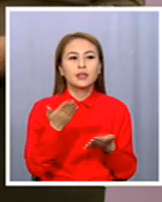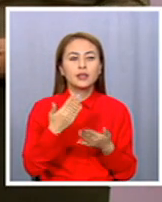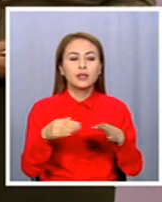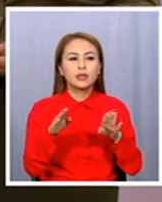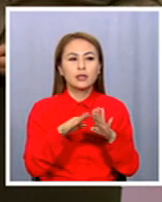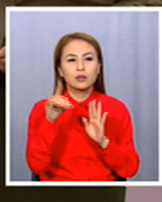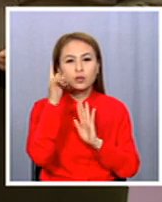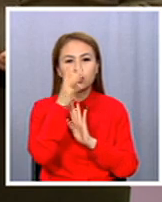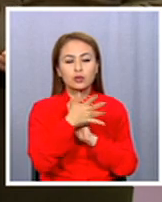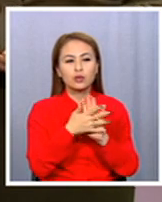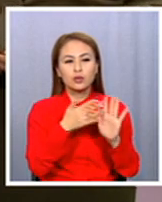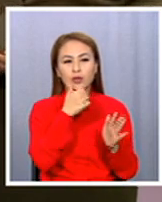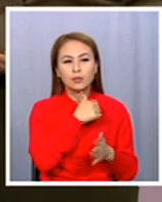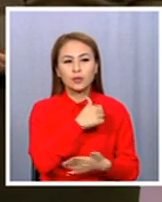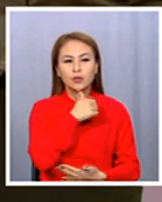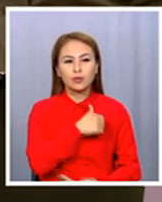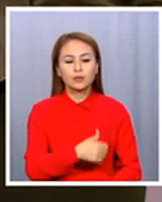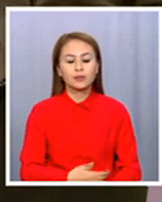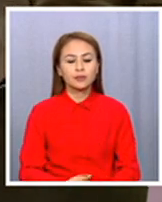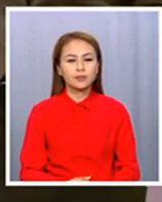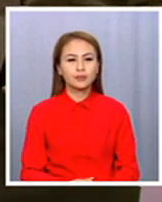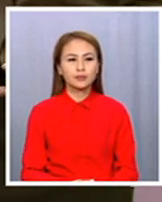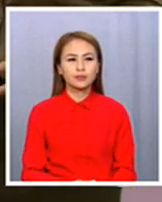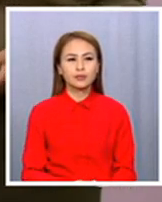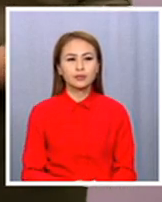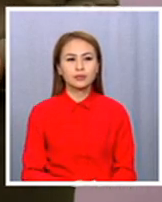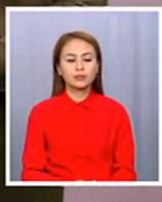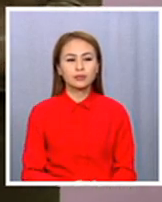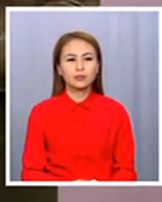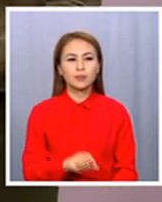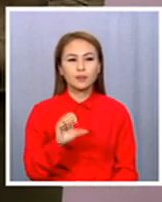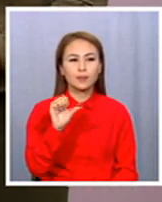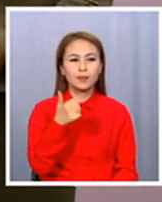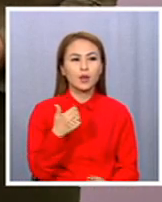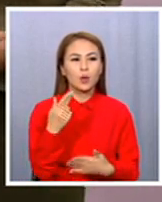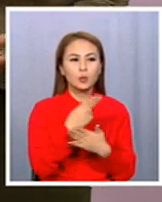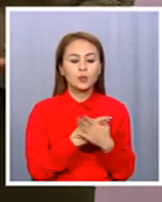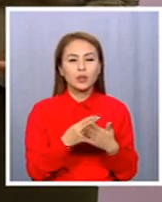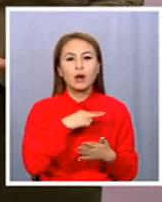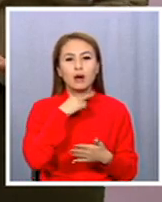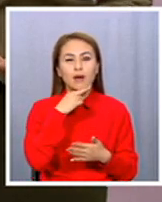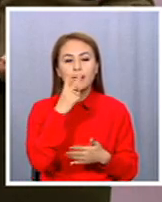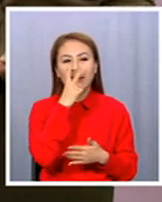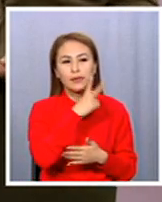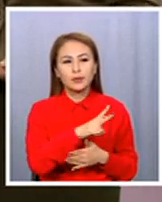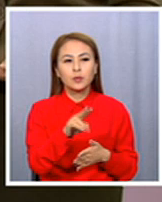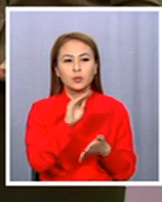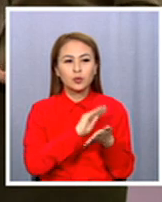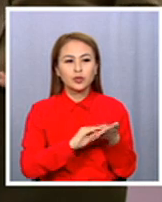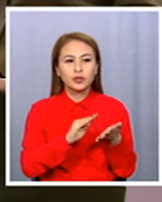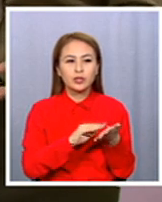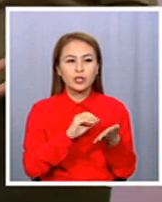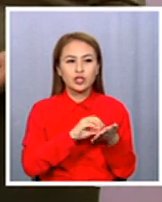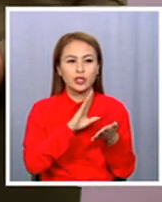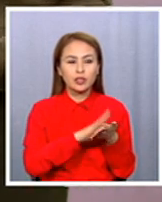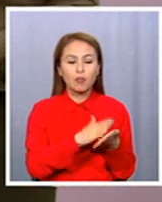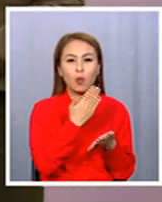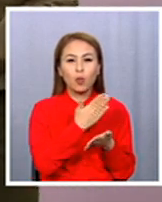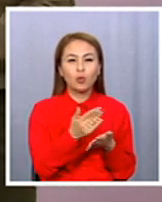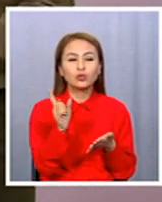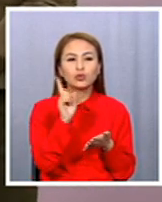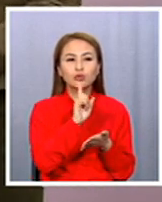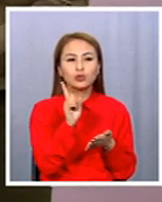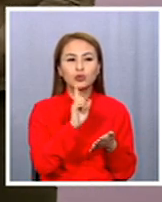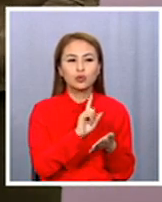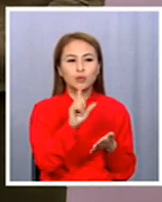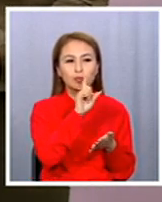Неге екенін түсіндіріп көріңдер. Бірінші суретке қарап бөлшек сан жазамыз. Ол үшін